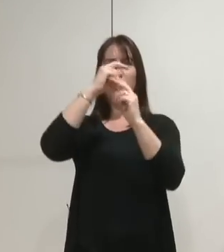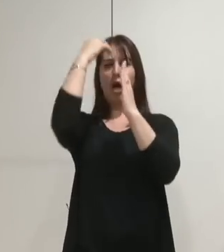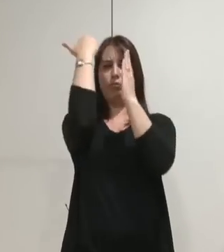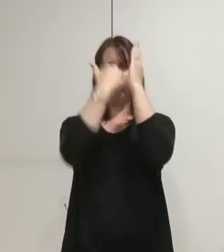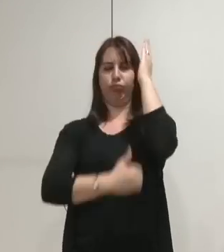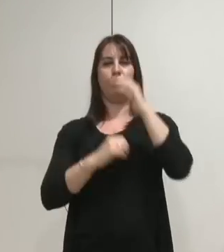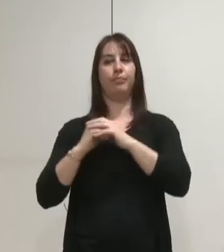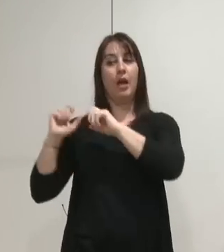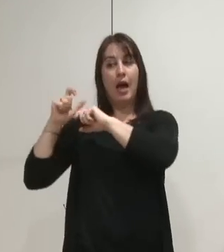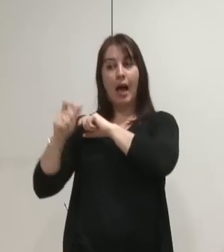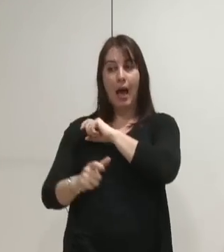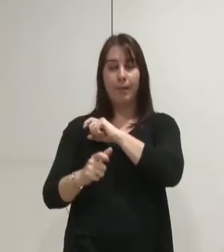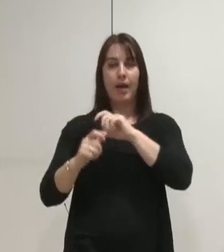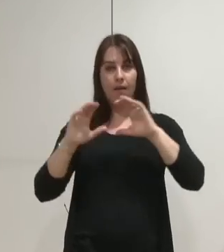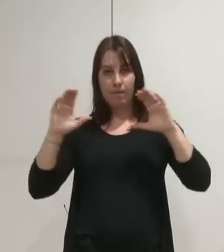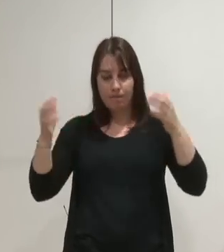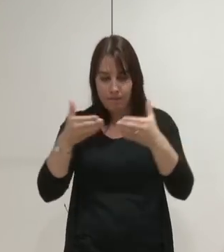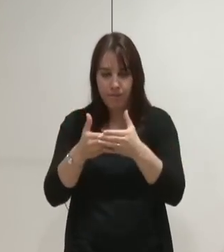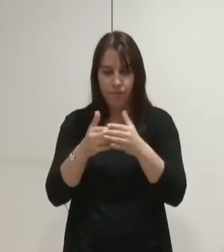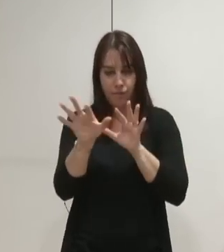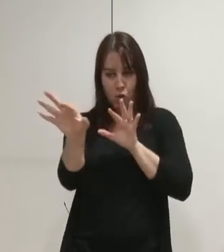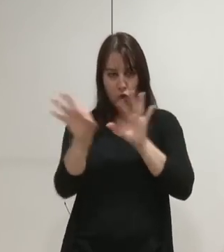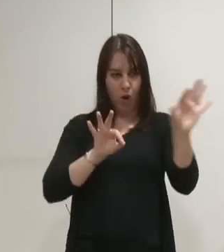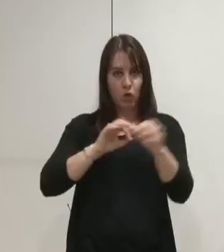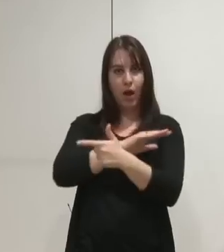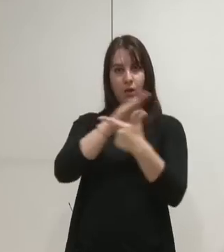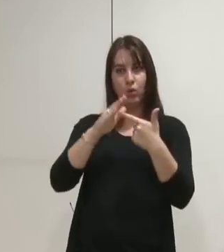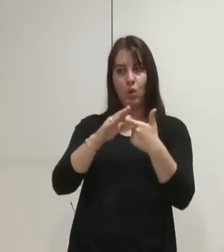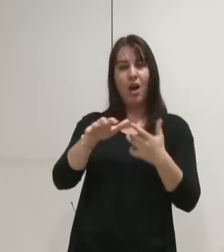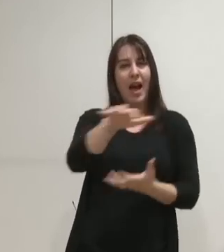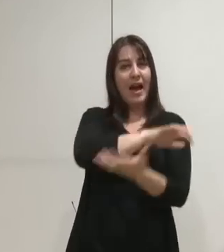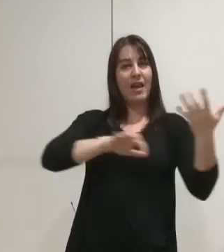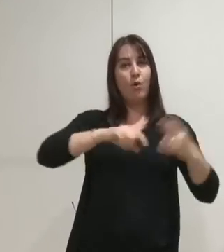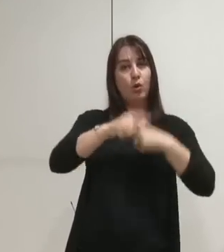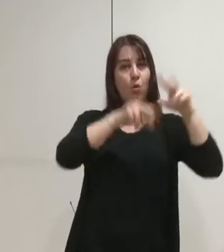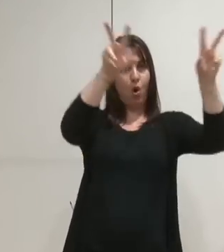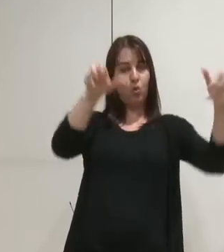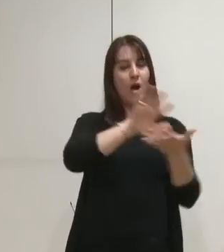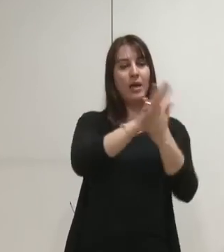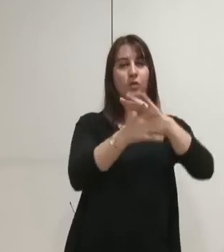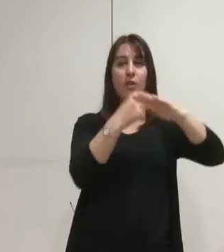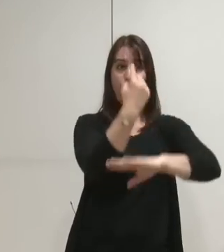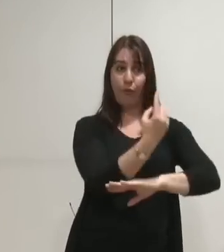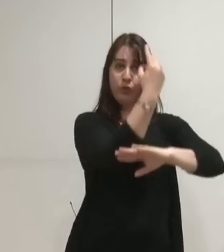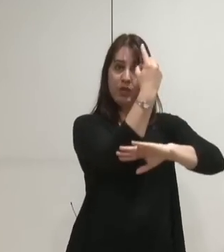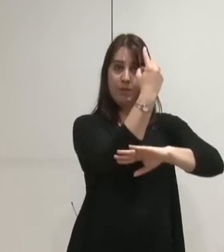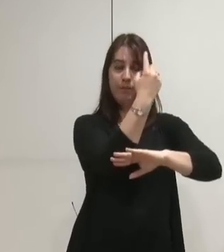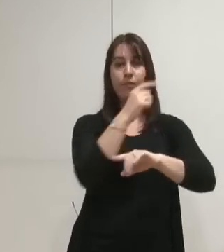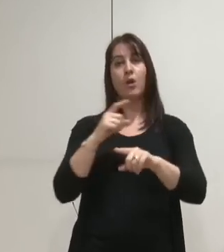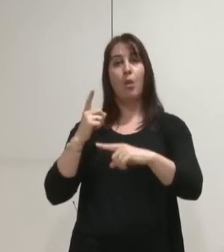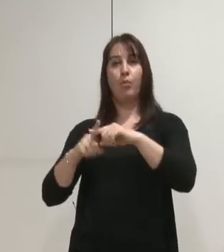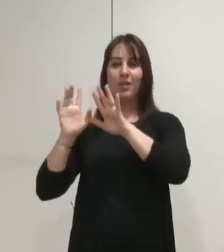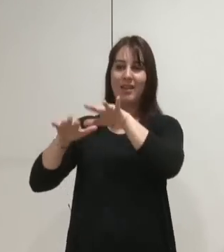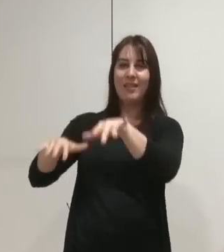eu un temps de préfiguration et le choix de deux projets révolution en cours de l'association fusée et le défilet des tuiles du